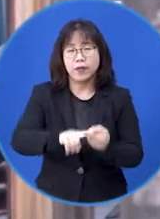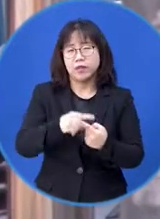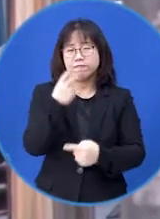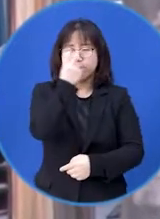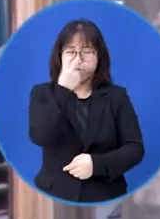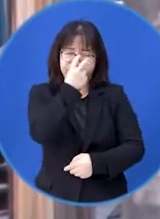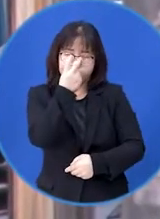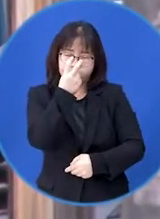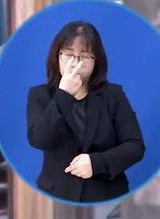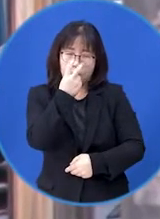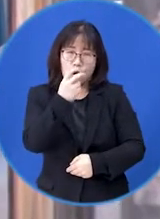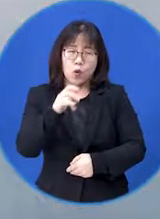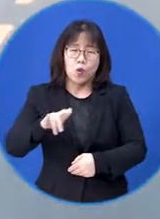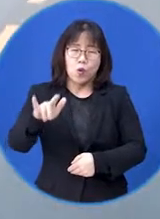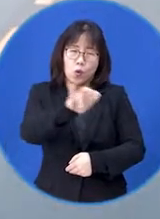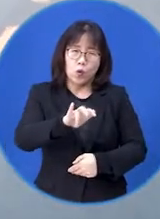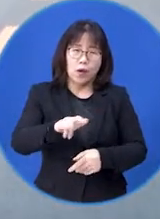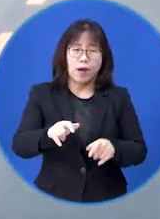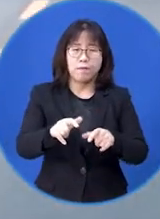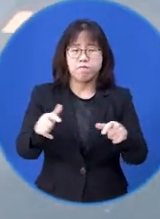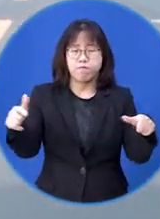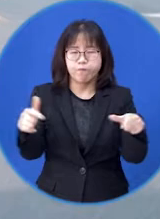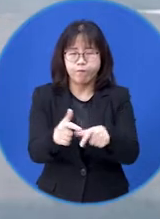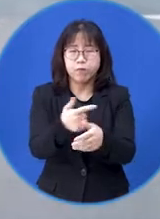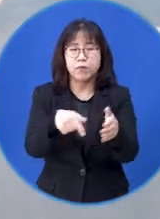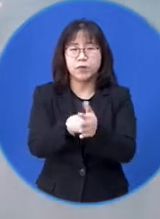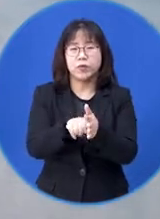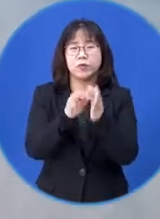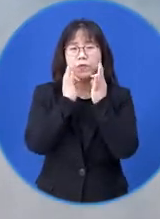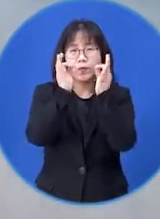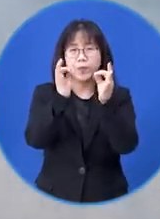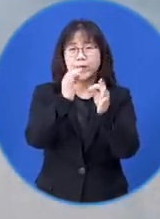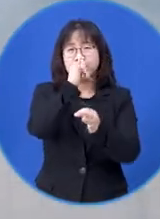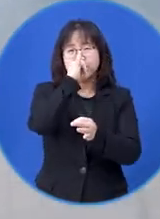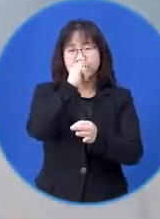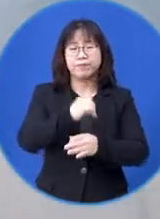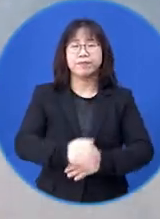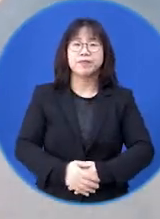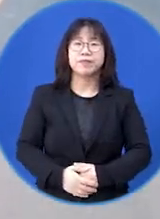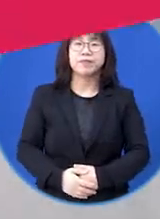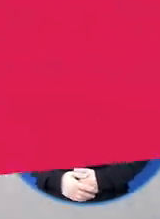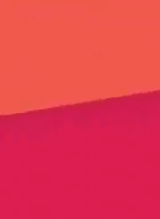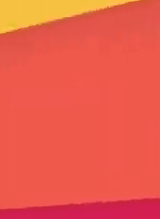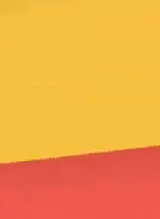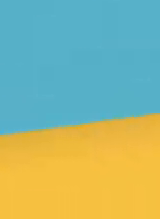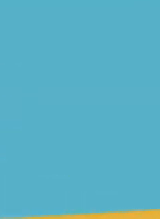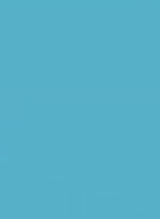지속적으로 실시하며 코로나19로 인한 피해가 확산되지 않도록 최선을 다하고 있습니다.